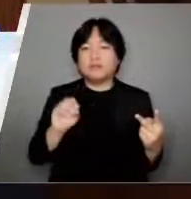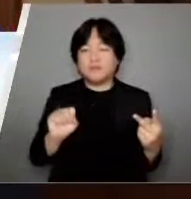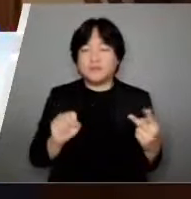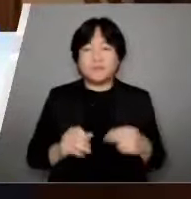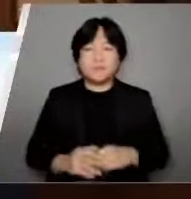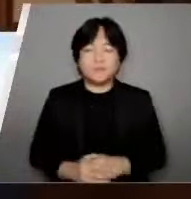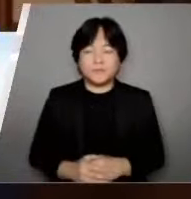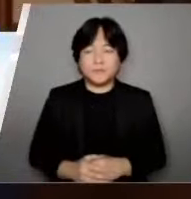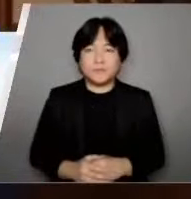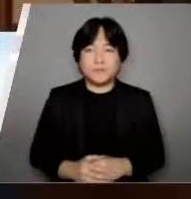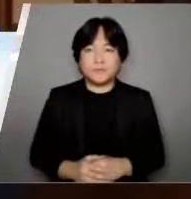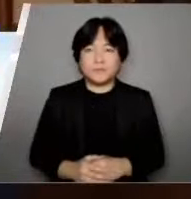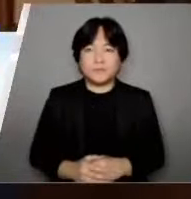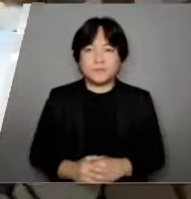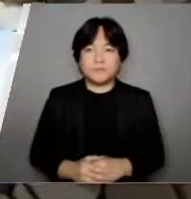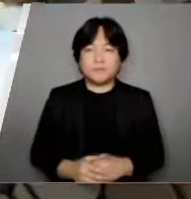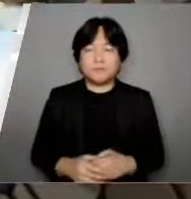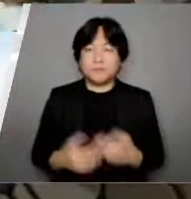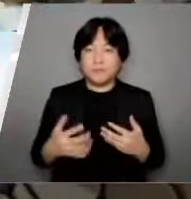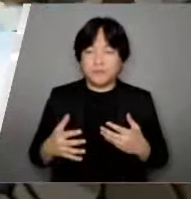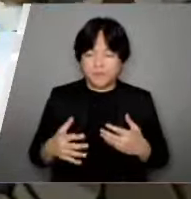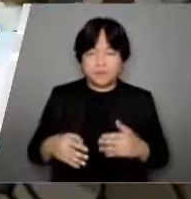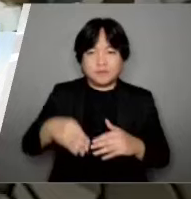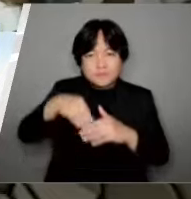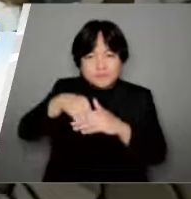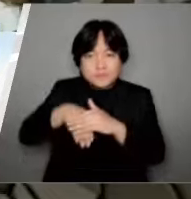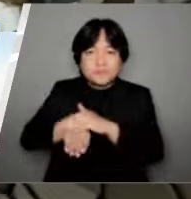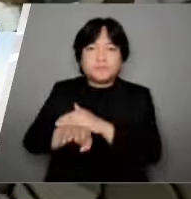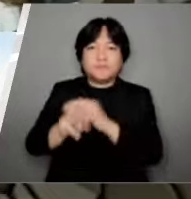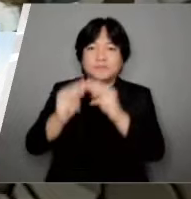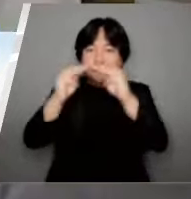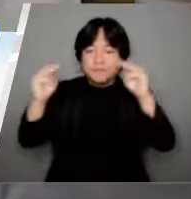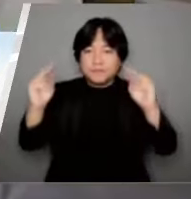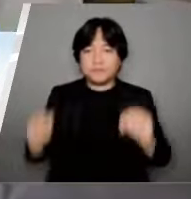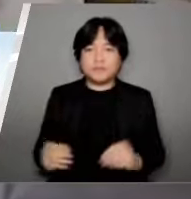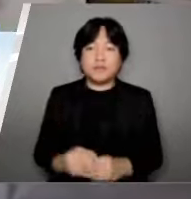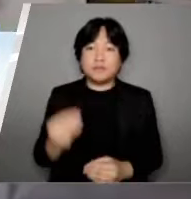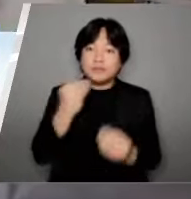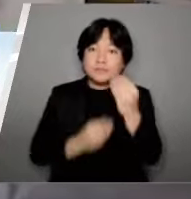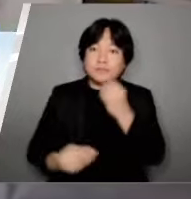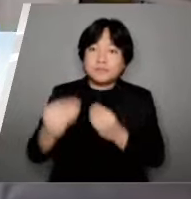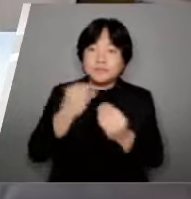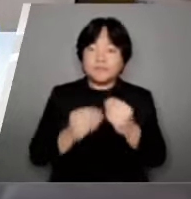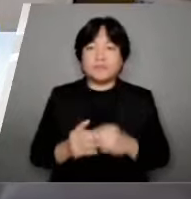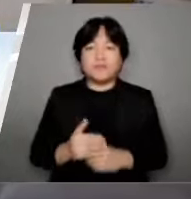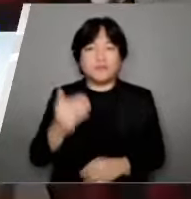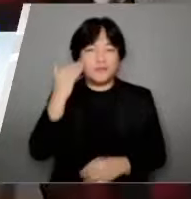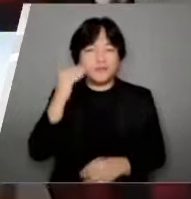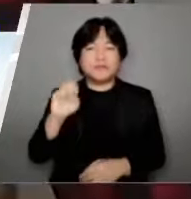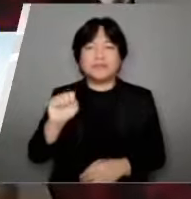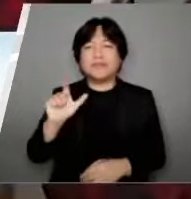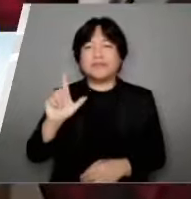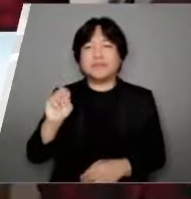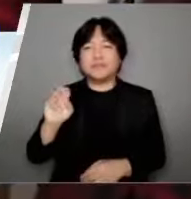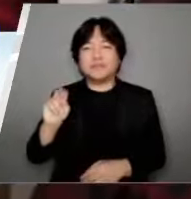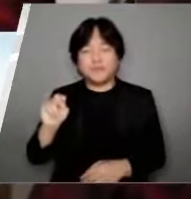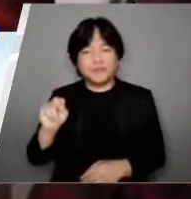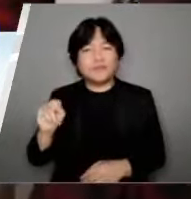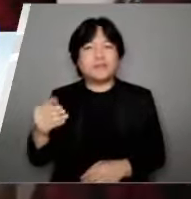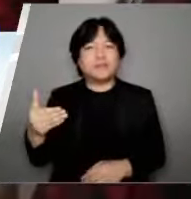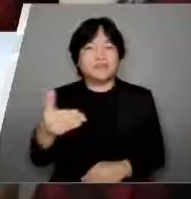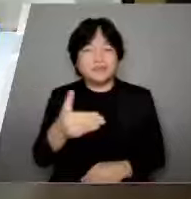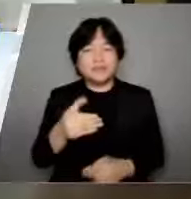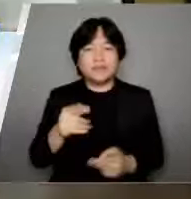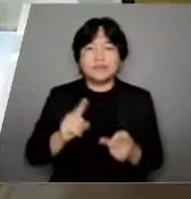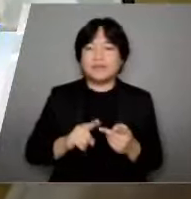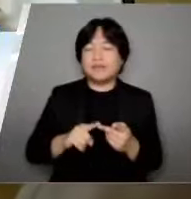Kasunod ito'y pumasok na sila sa ceremonial hall. Ang hapunan, salmon belly na sinigang sa kamyas, inihaw na US Angus beef na may